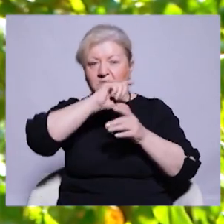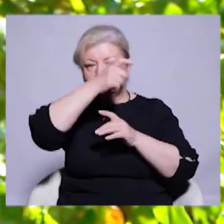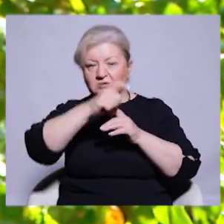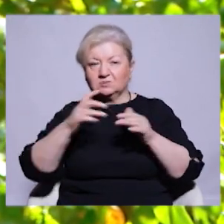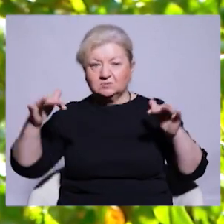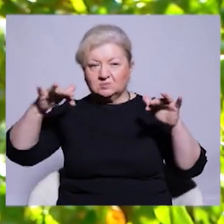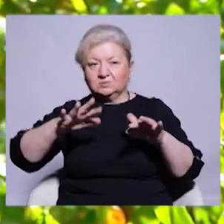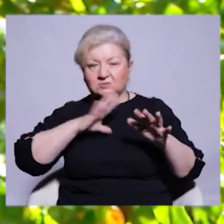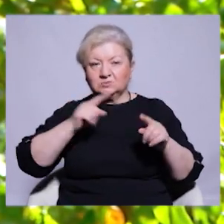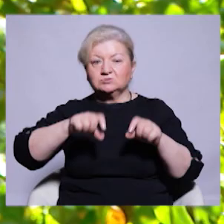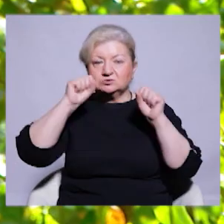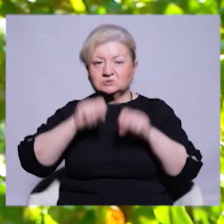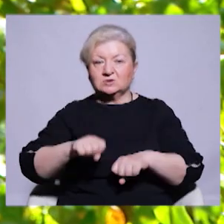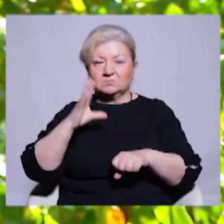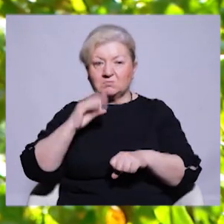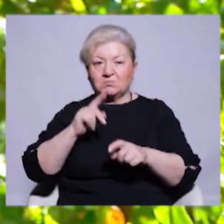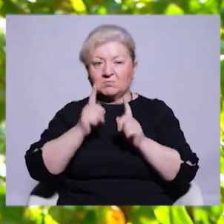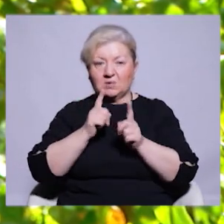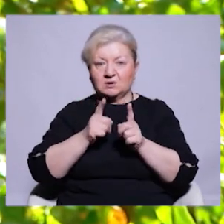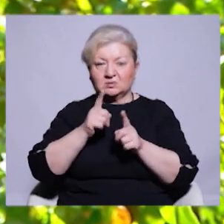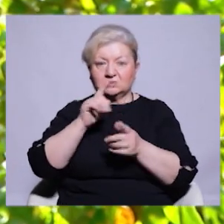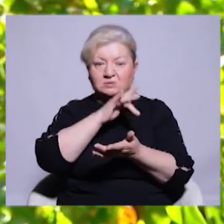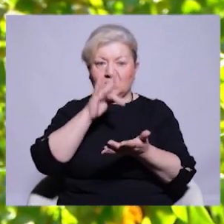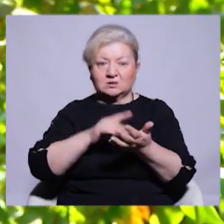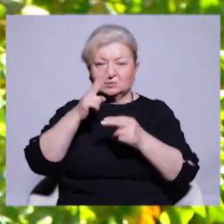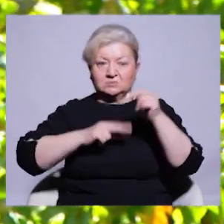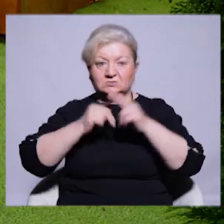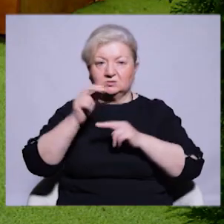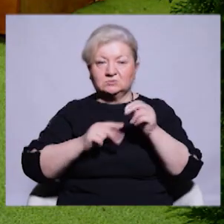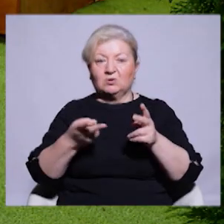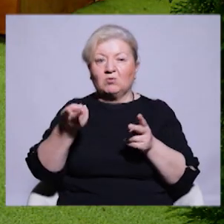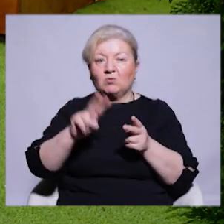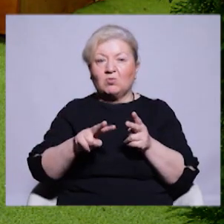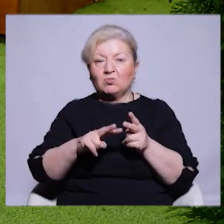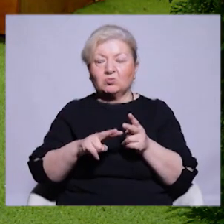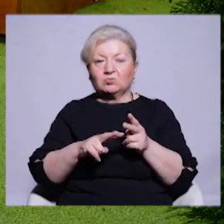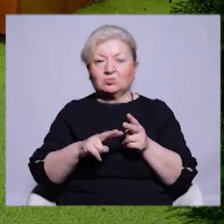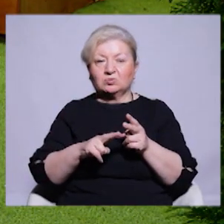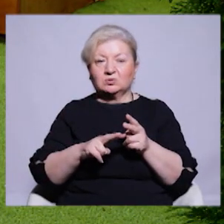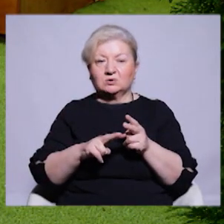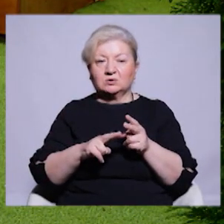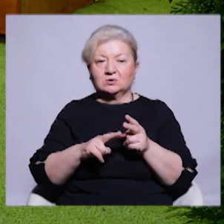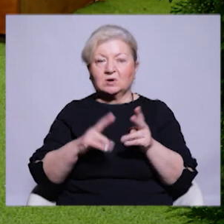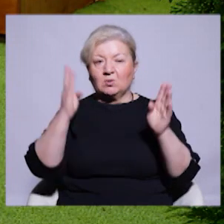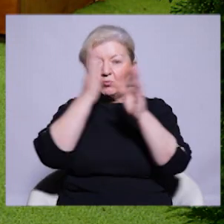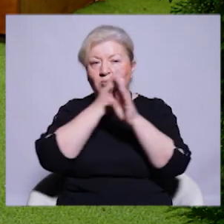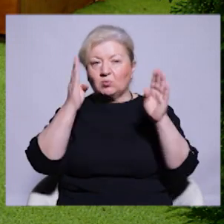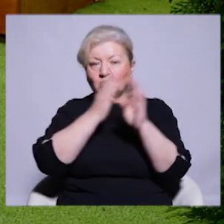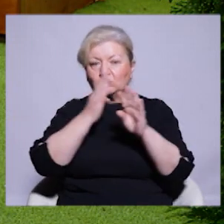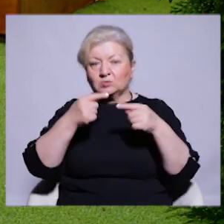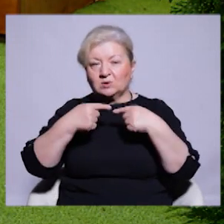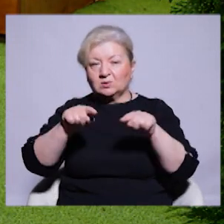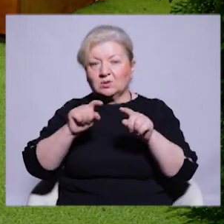და აქ შეიძლებოდა მართლაც ქალაქის აშენება, რომელსაც ექნებოდა უკვე ორი, ასე ვთქვათ,